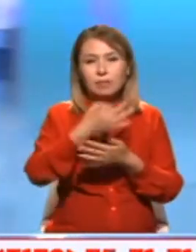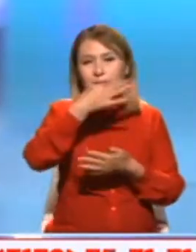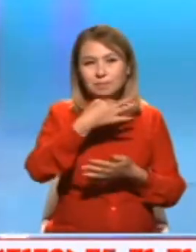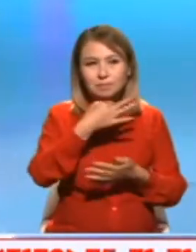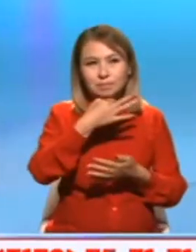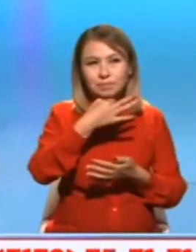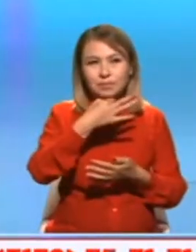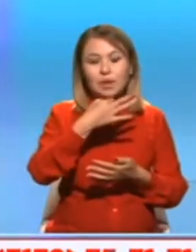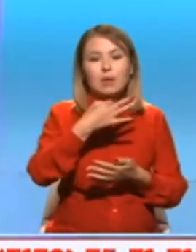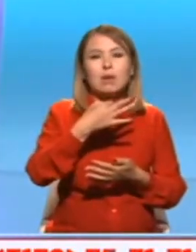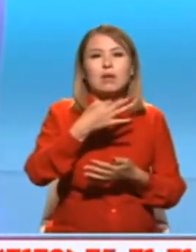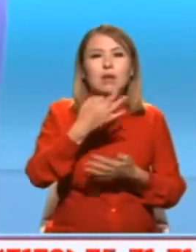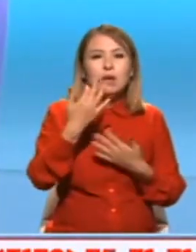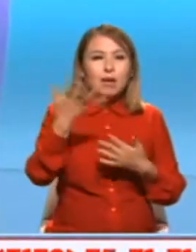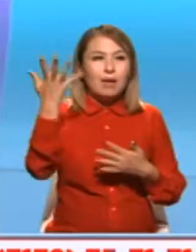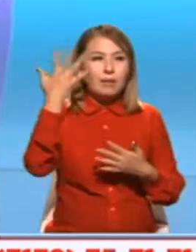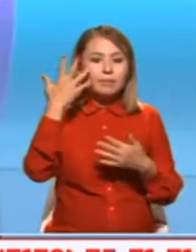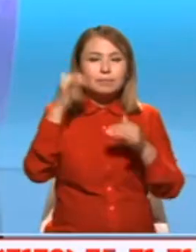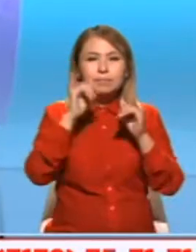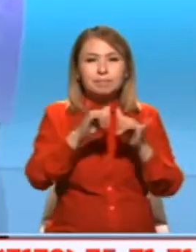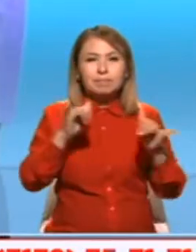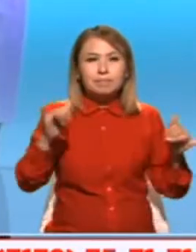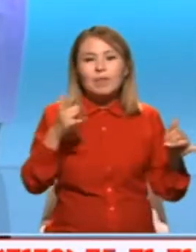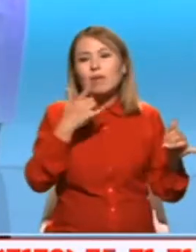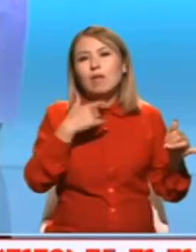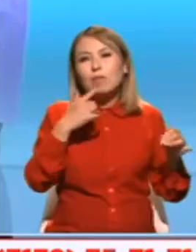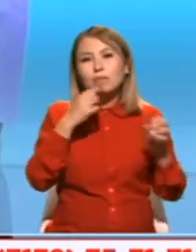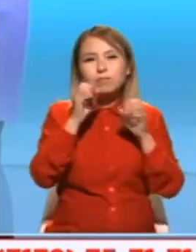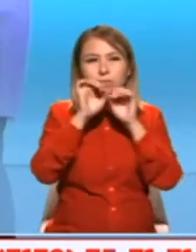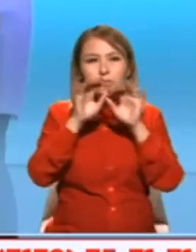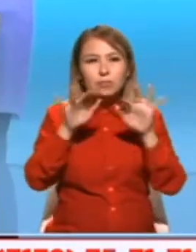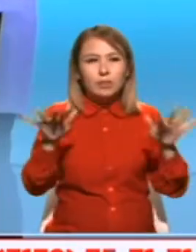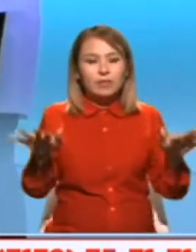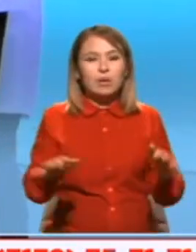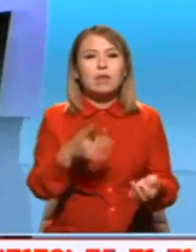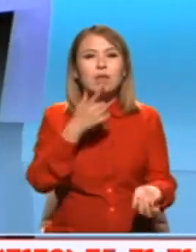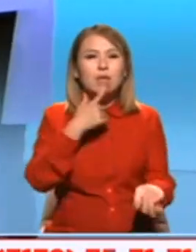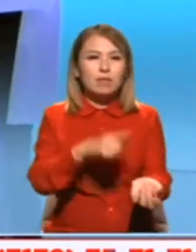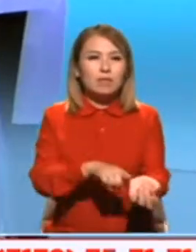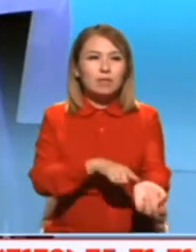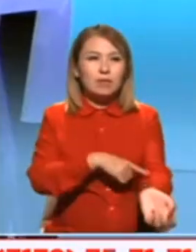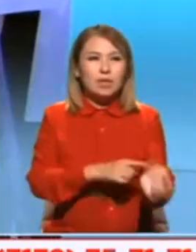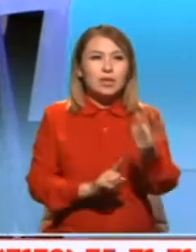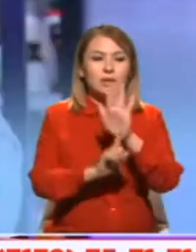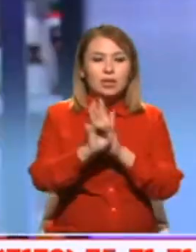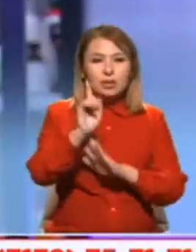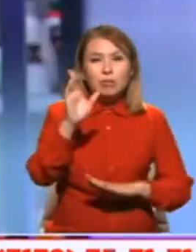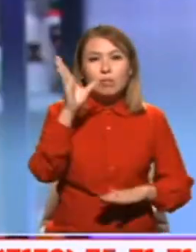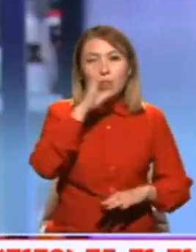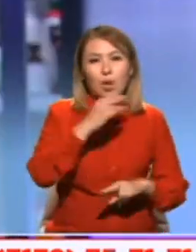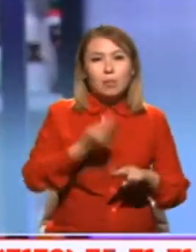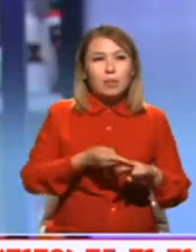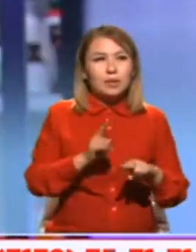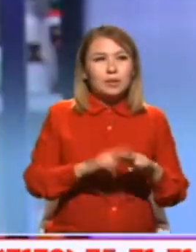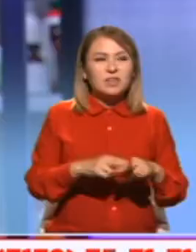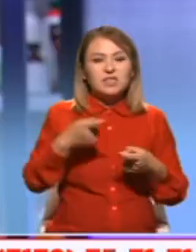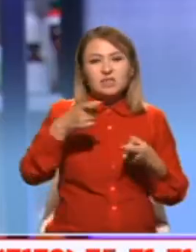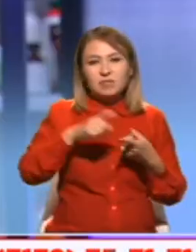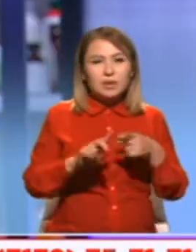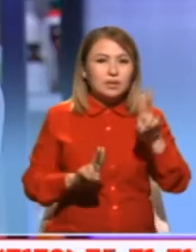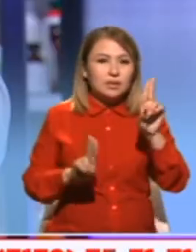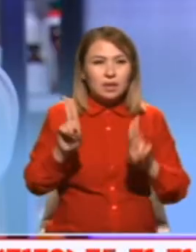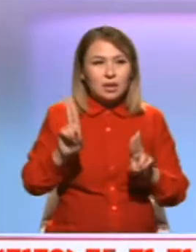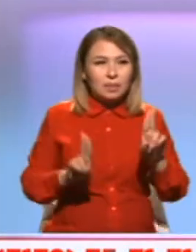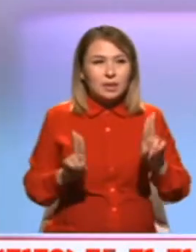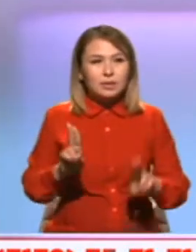бізде атом молекулаға шашыраған препараттар қан тамырларының мембранасы арқылы, тесіктер арқылы өте алады. Ол жерде сол диаметрге сай. Енді